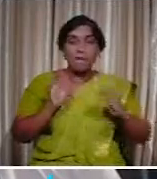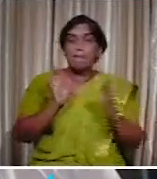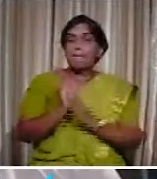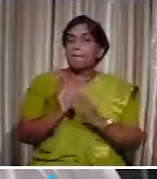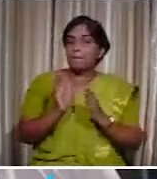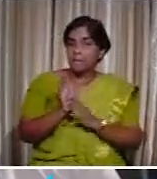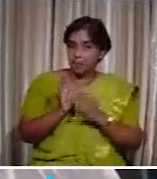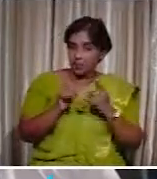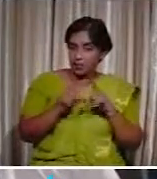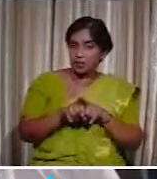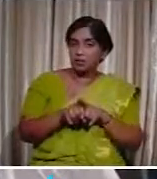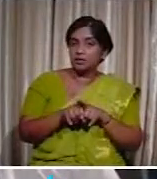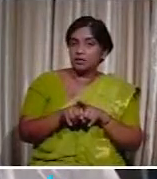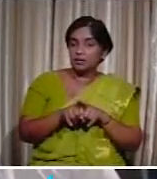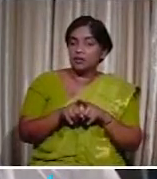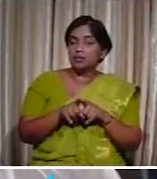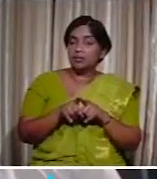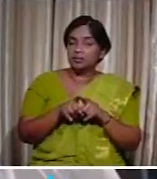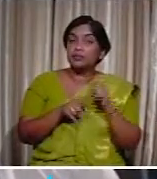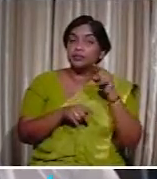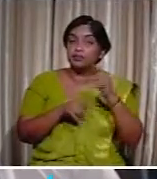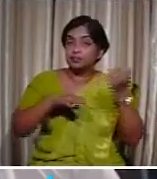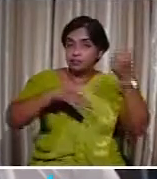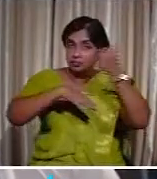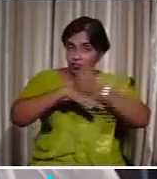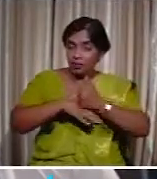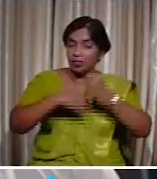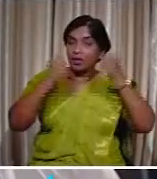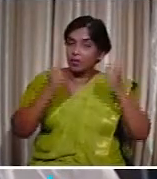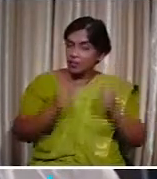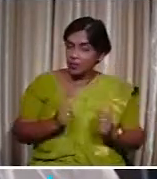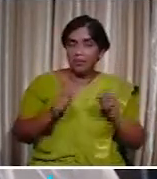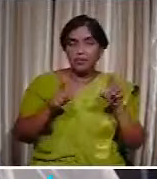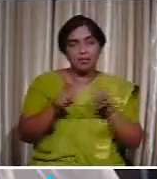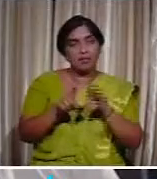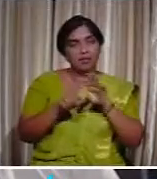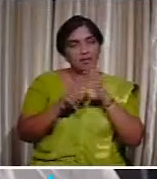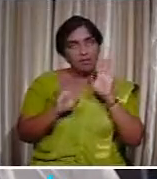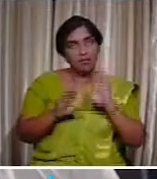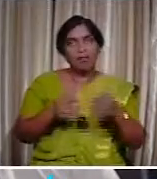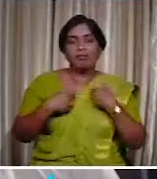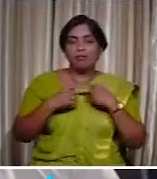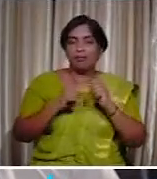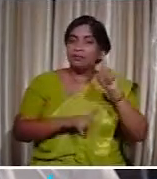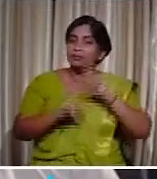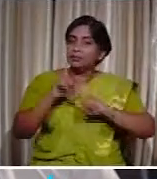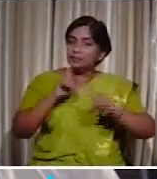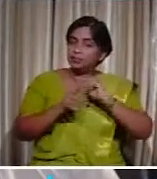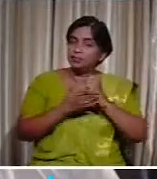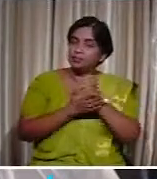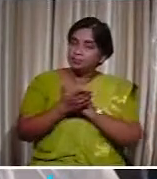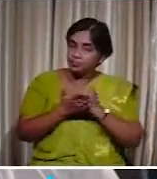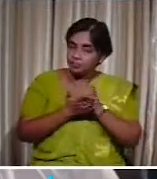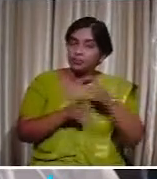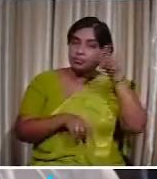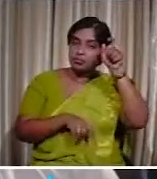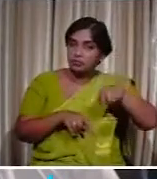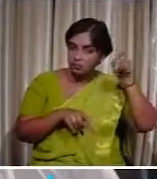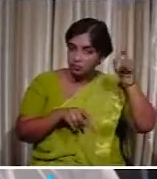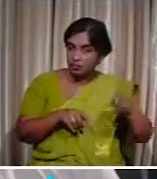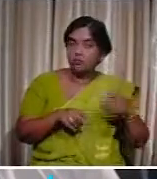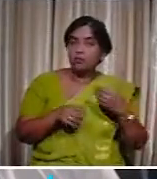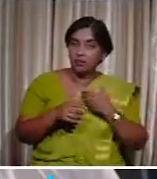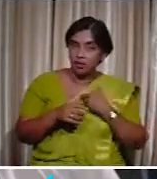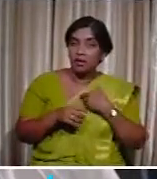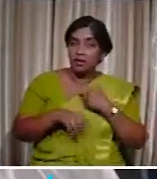विदियट ओय मूलासने पुटुवे वाडिविला इंदगेन मे पार्लिमेंतुवे इन्न सियलुम देनाट मट